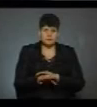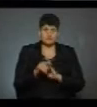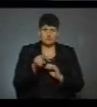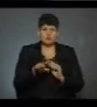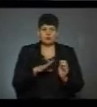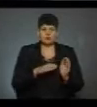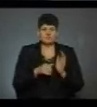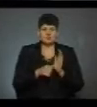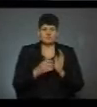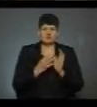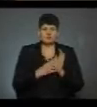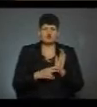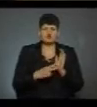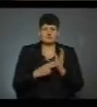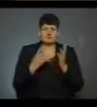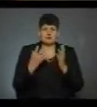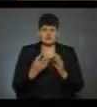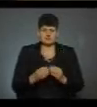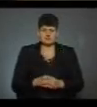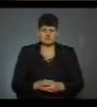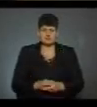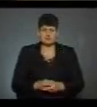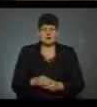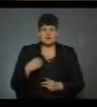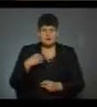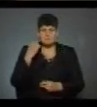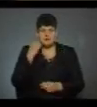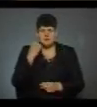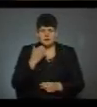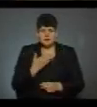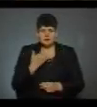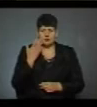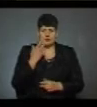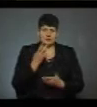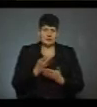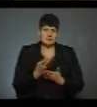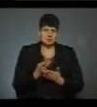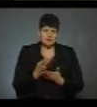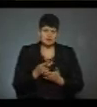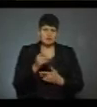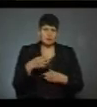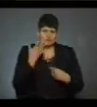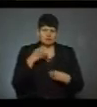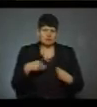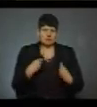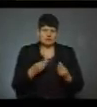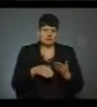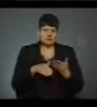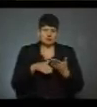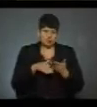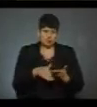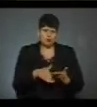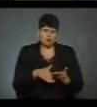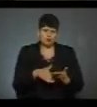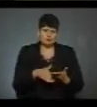697 днів. Тоді якраз його занесли, я пам'ятаю, він ще коли лежав, коли йому надавав допомогу доктор наш,